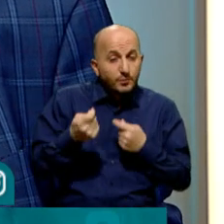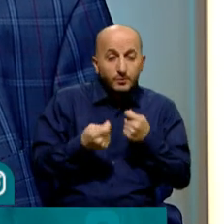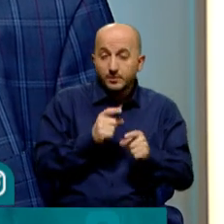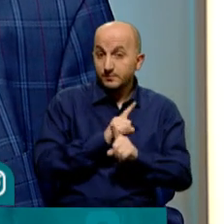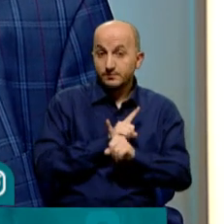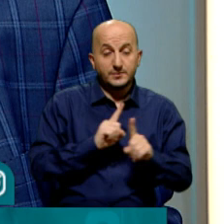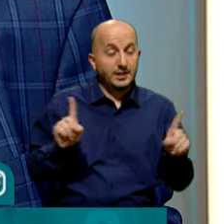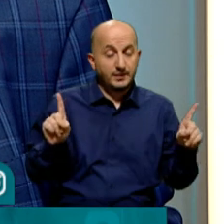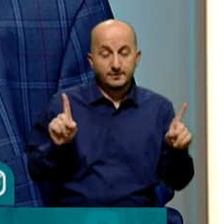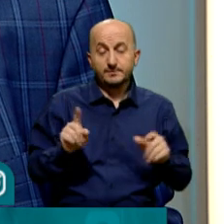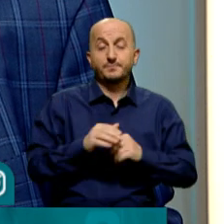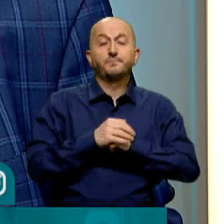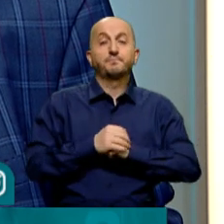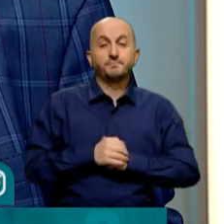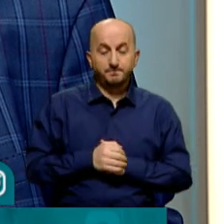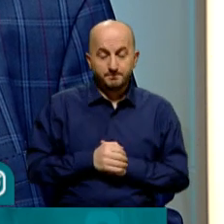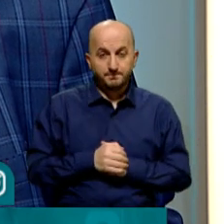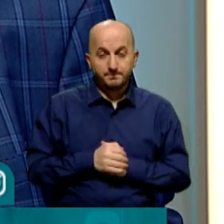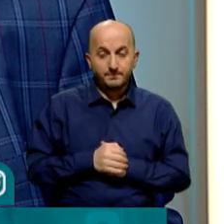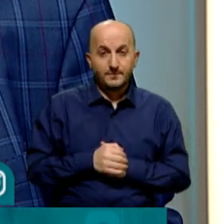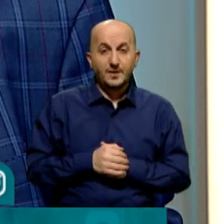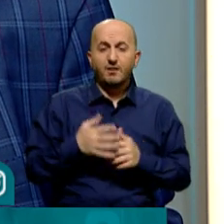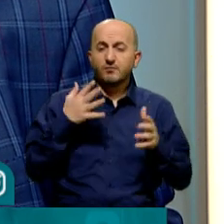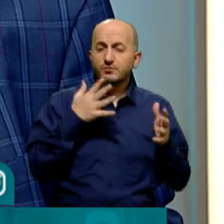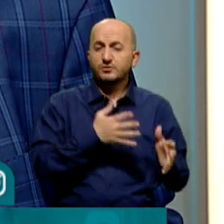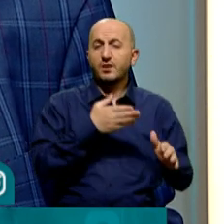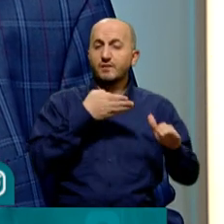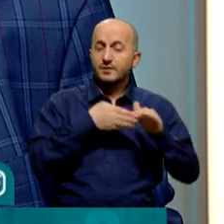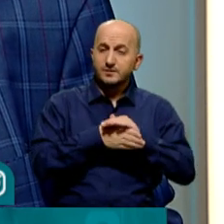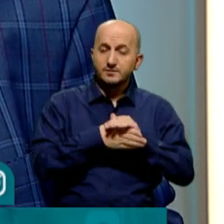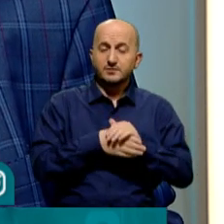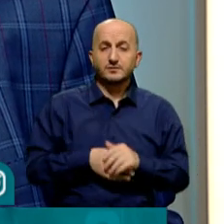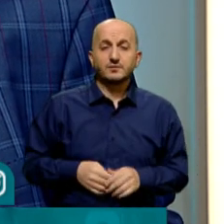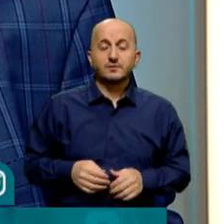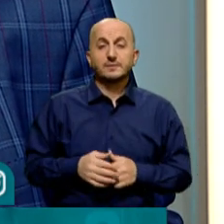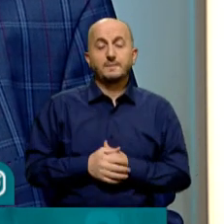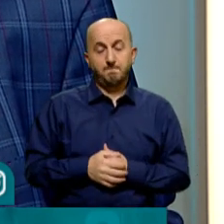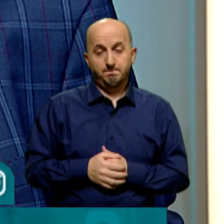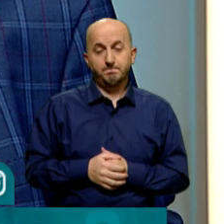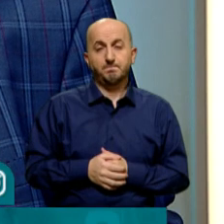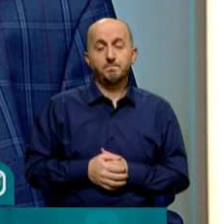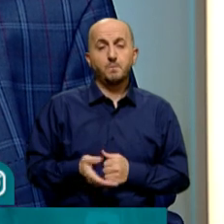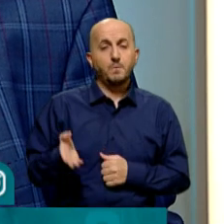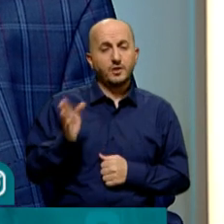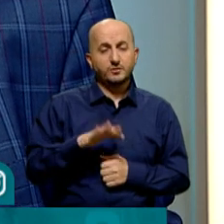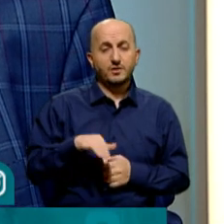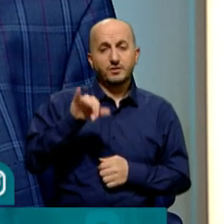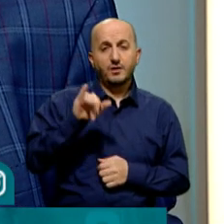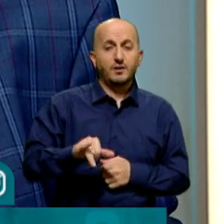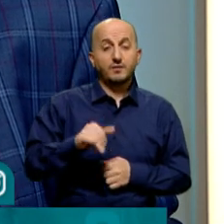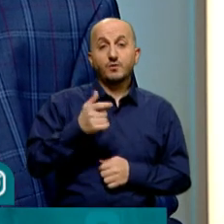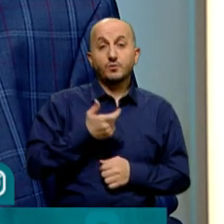gibi kullanırım derseniz, o zaman israfa girersiniz. İsrafa girersiniz değil mi? Başkalarının hak ve